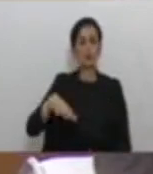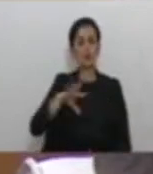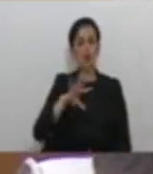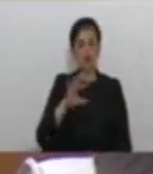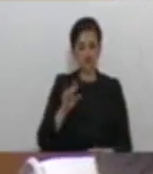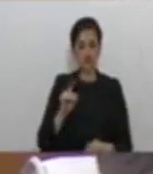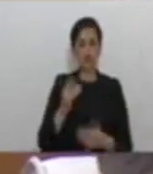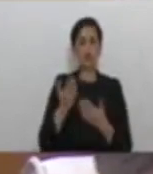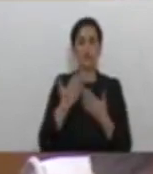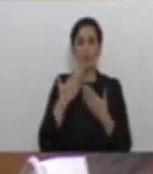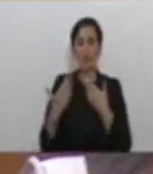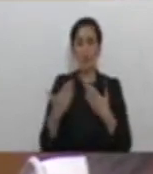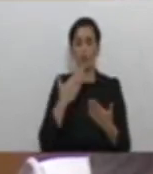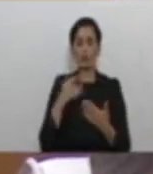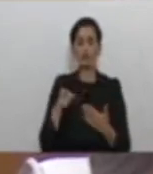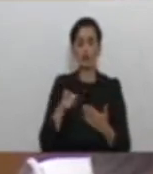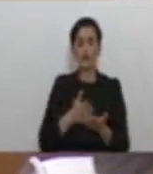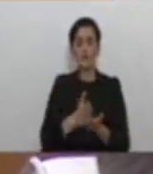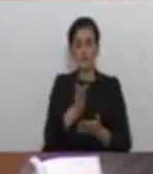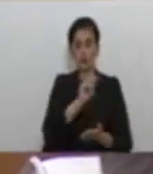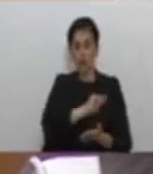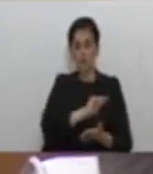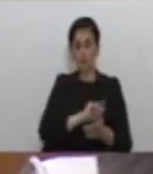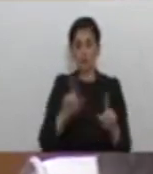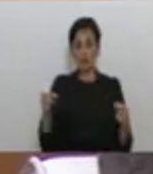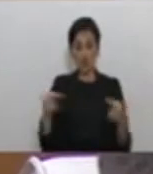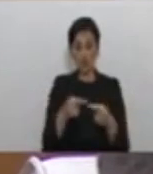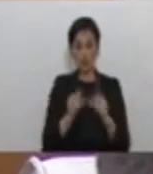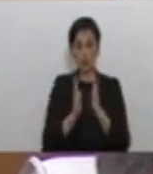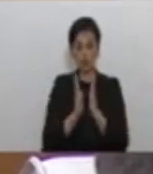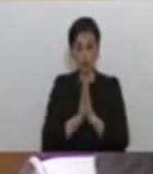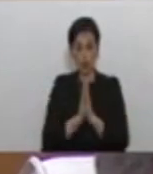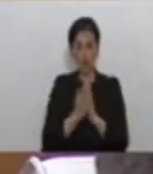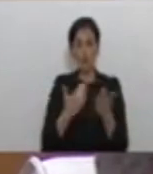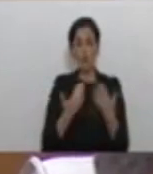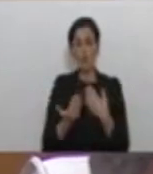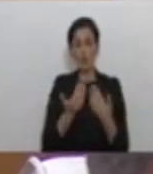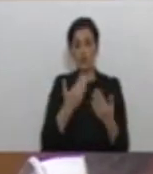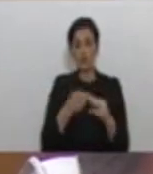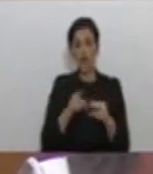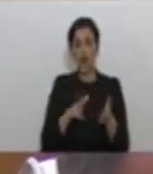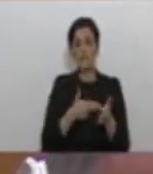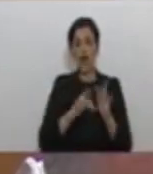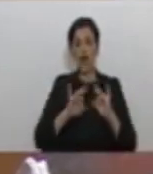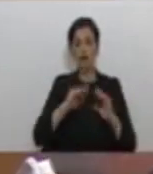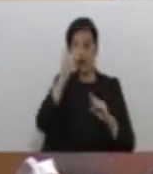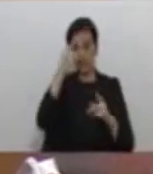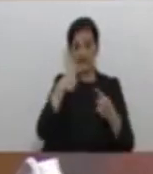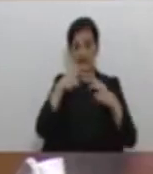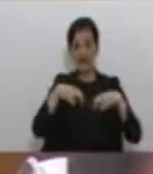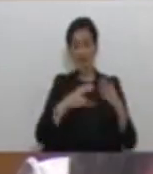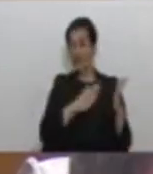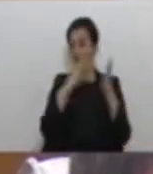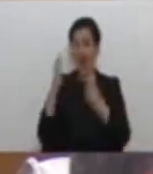უსაყვედურად მოუწოდა, რომ ამ მიმართულებით ემუშავა. შესაბამისად, კიდევ ერთხელ გთხოვთ და მოგიწოდებთ ამ ანგარიშის განხილვა არ გადადოთ